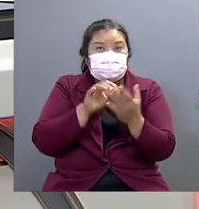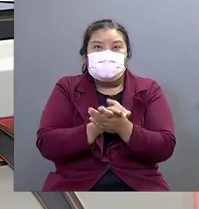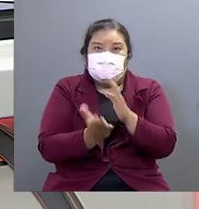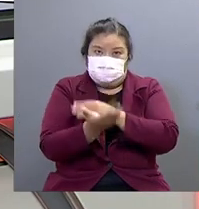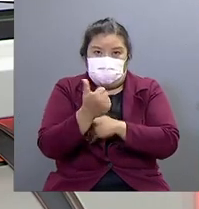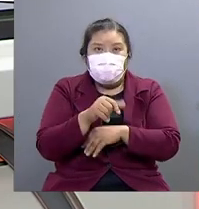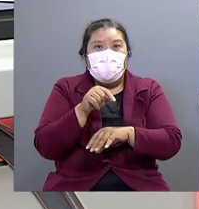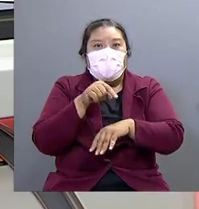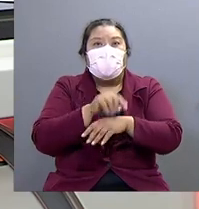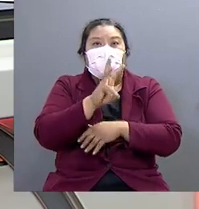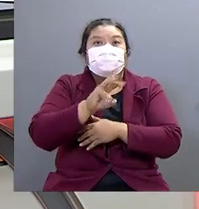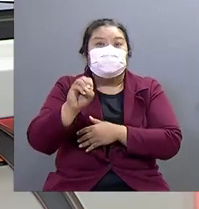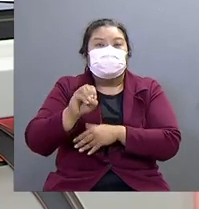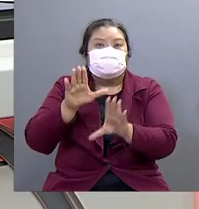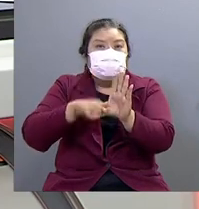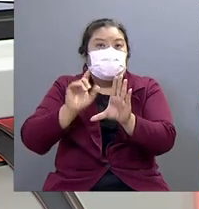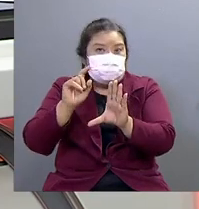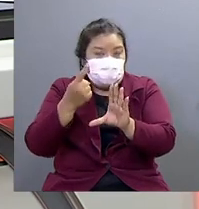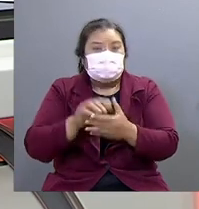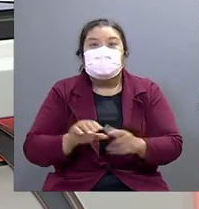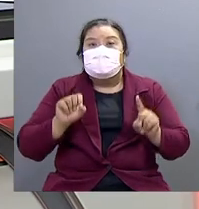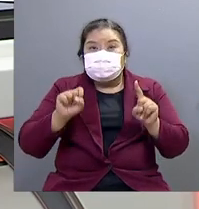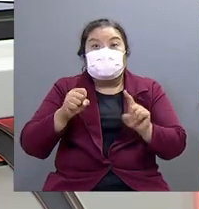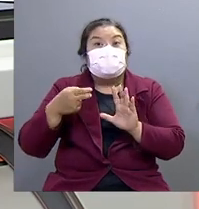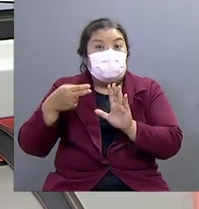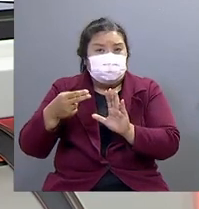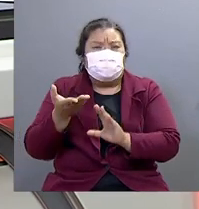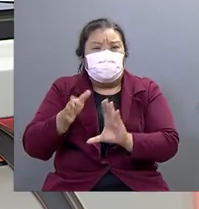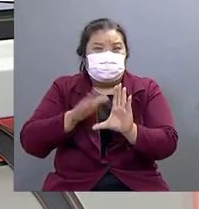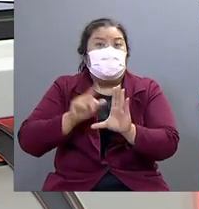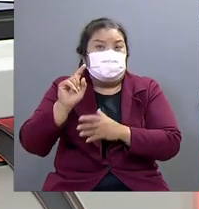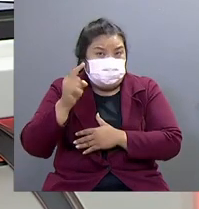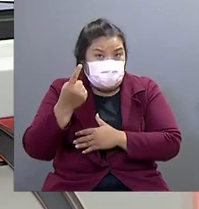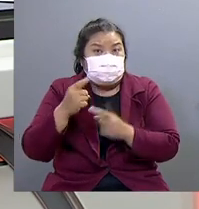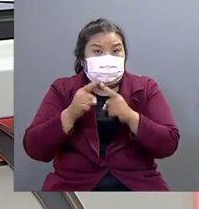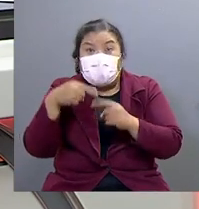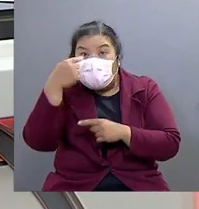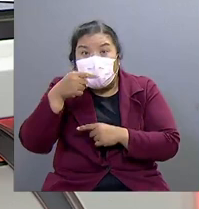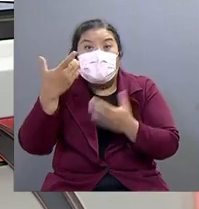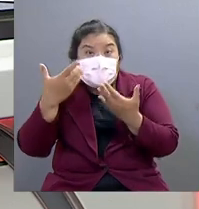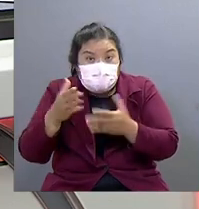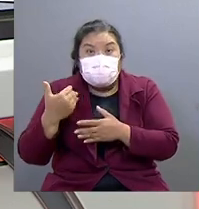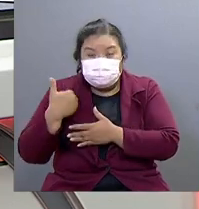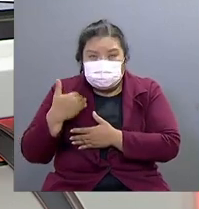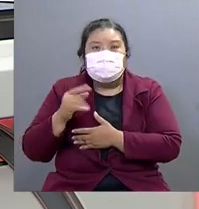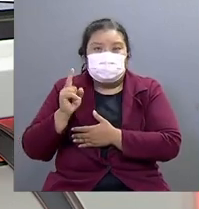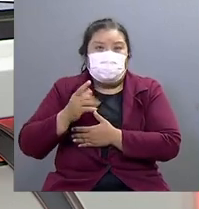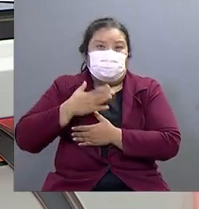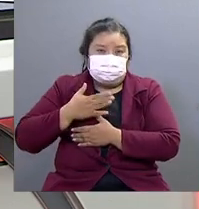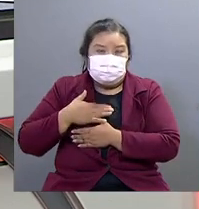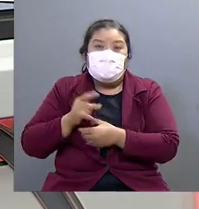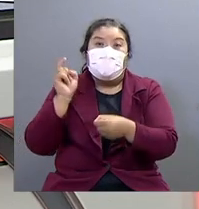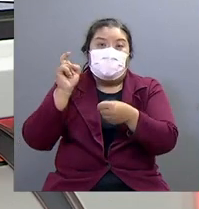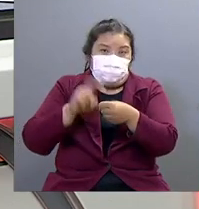งทะเบียนใหม่มากกว่า 150,000 คนนะคะแต่สำหรับผู้ใช้งานรายเดิมที่จะต้องไปยืนยันตัวตนผ่านแอปพลิเคชันเป๋า